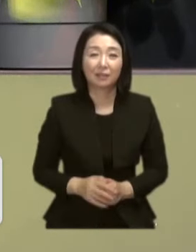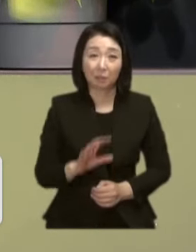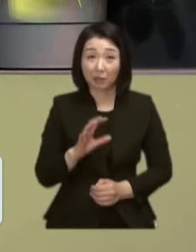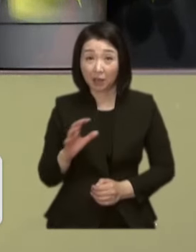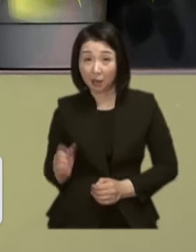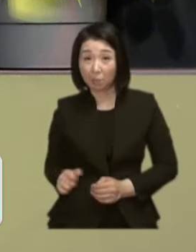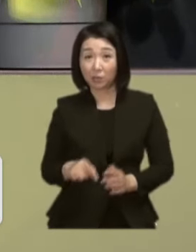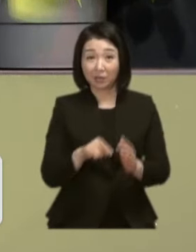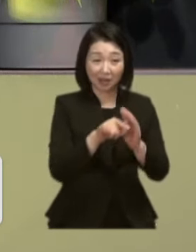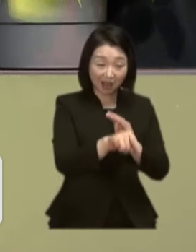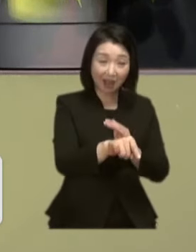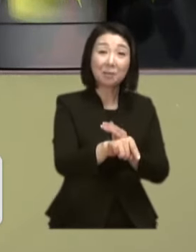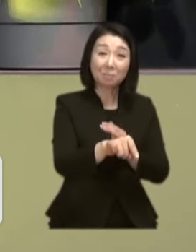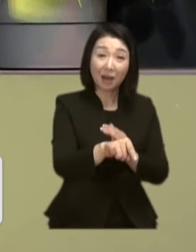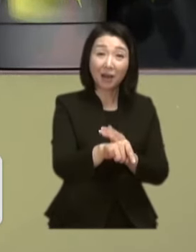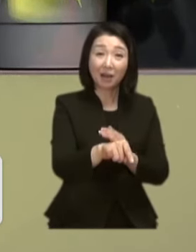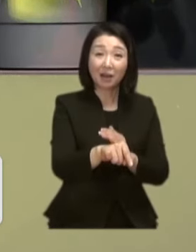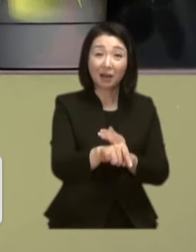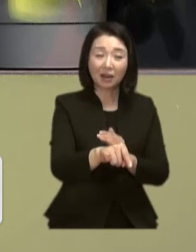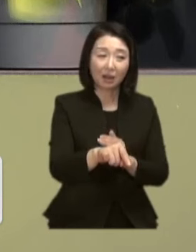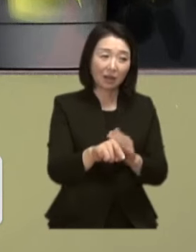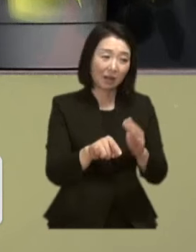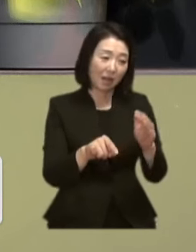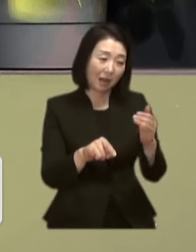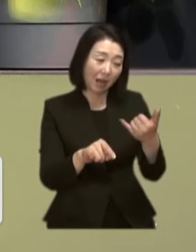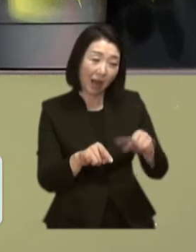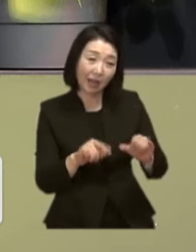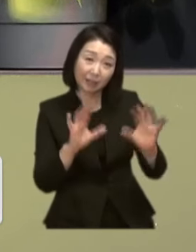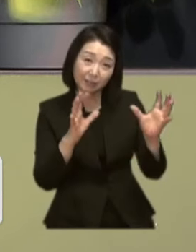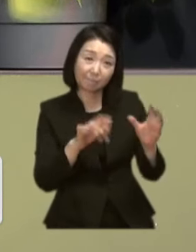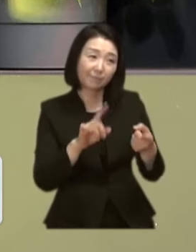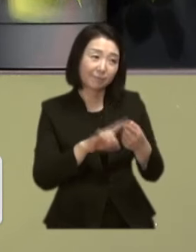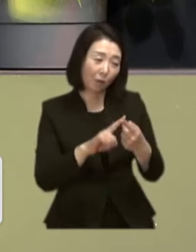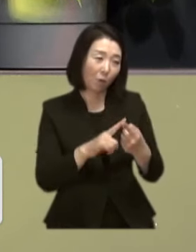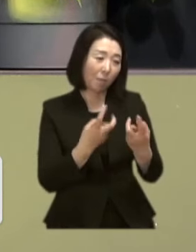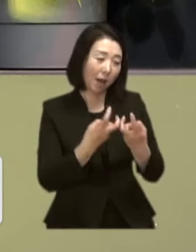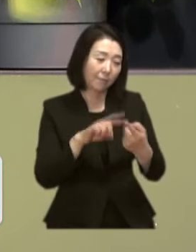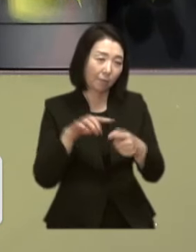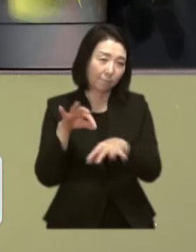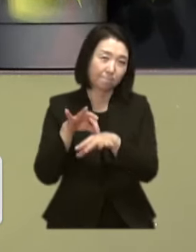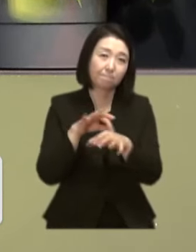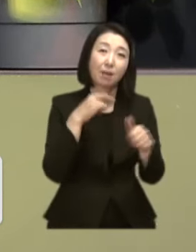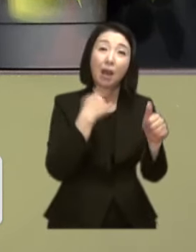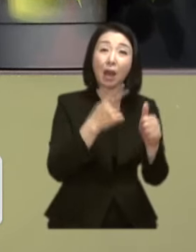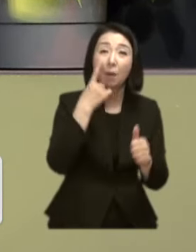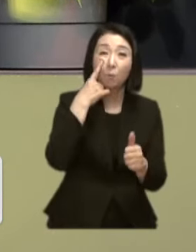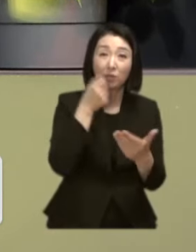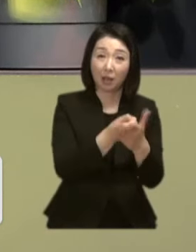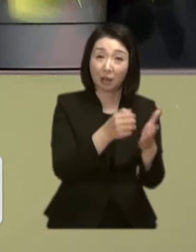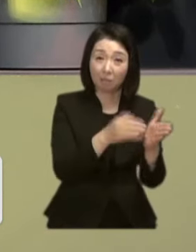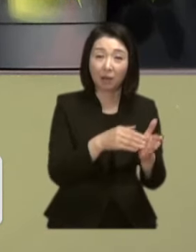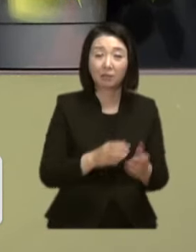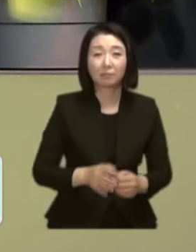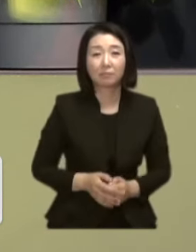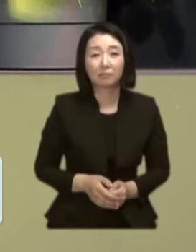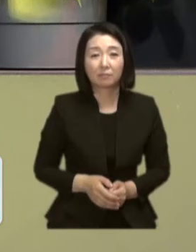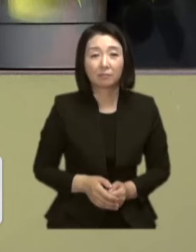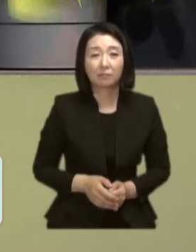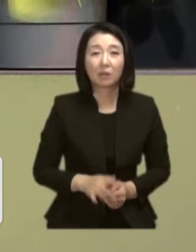가서도 아이들을 그런 방식 안에서 양육해보자 그래가지고 처음엔